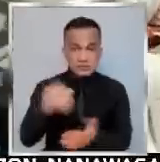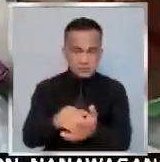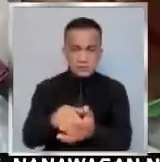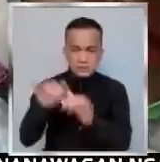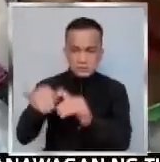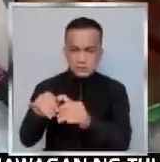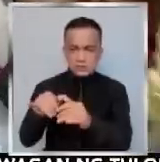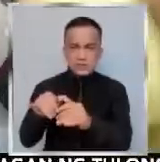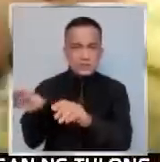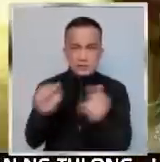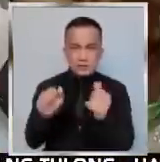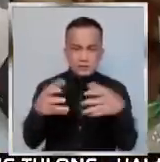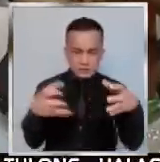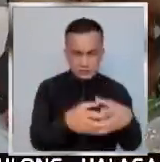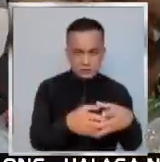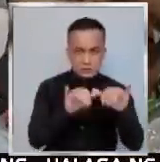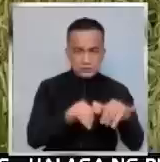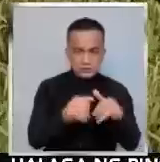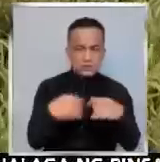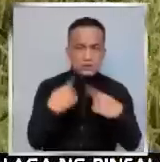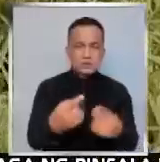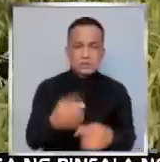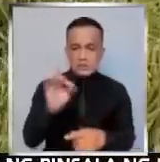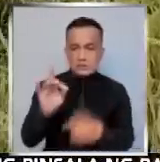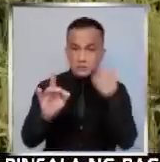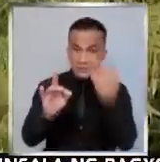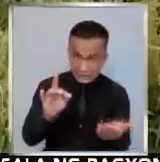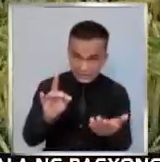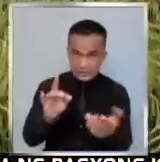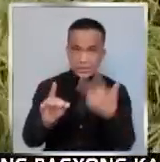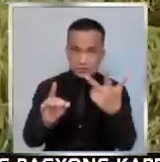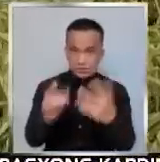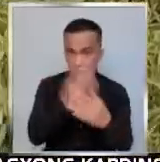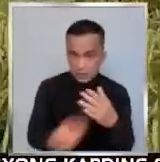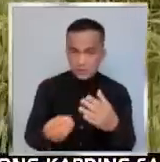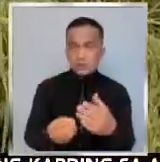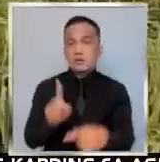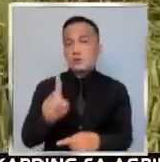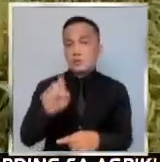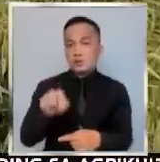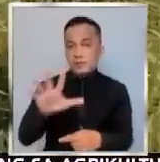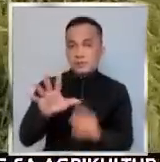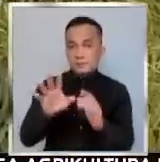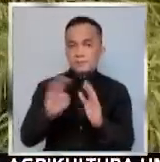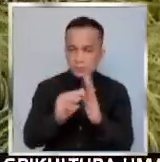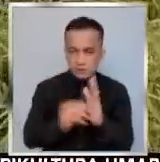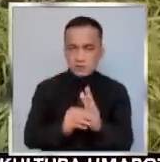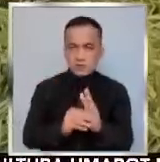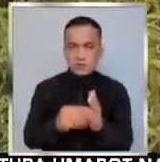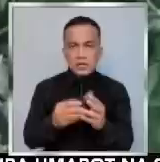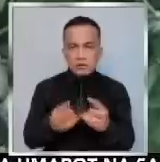hanggang ngayon. Umakyat naman sa 8 ang nasawi. 3 ang nawawala. Aabot na sa 1.5 million pesos ang halaga ng pinsala